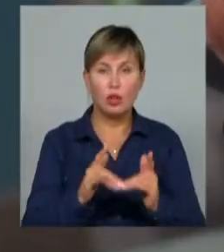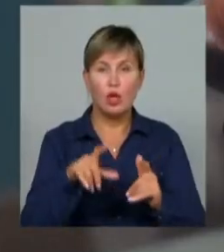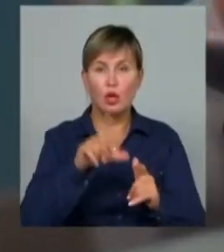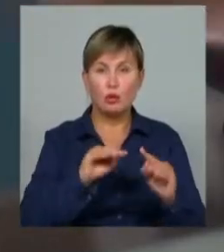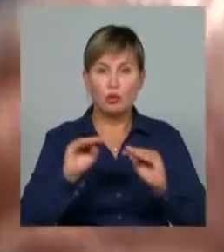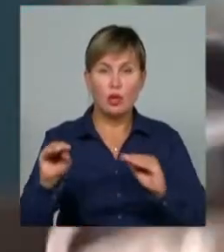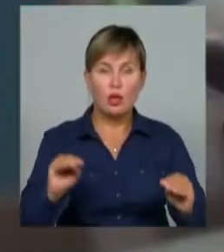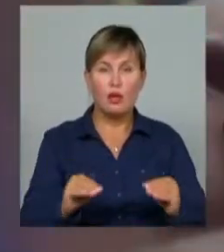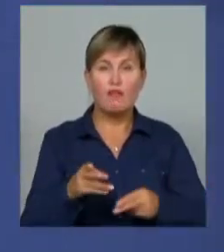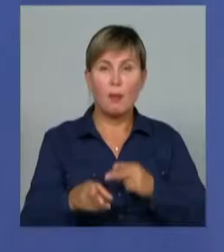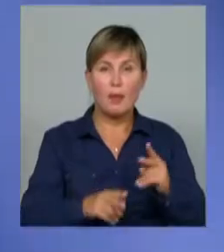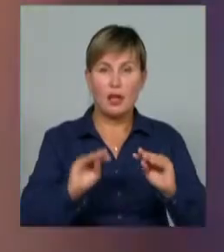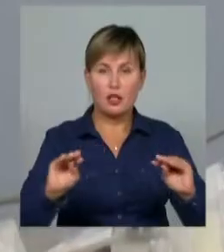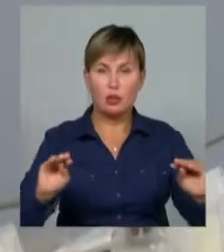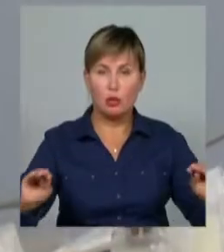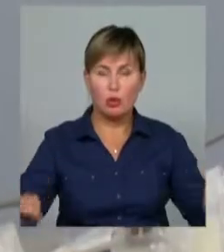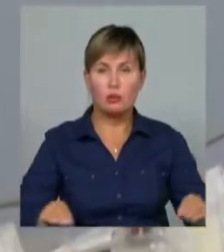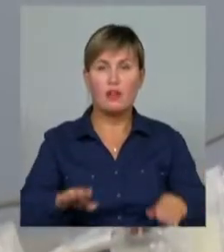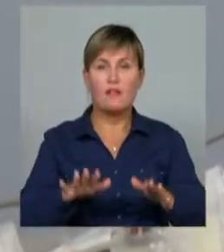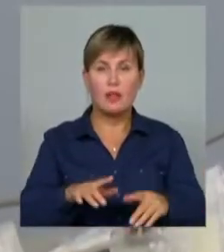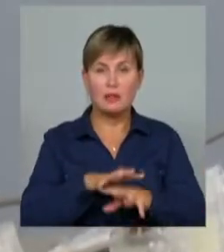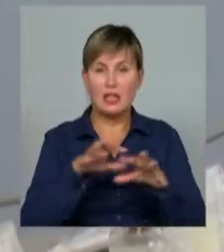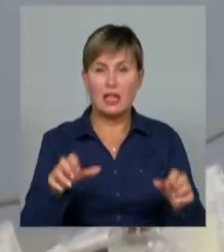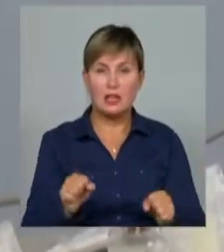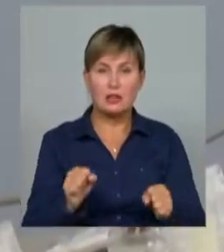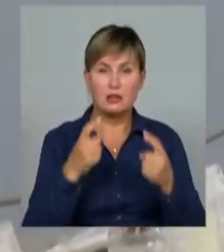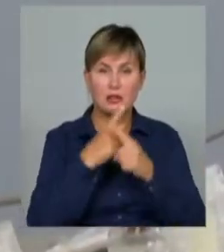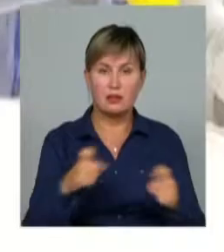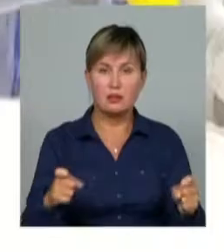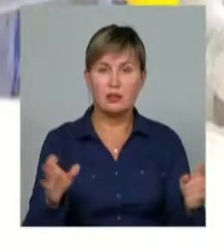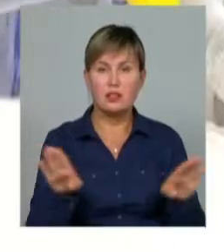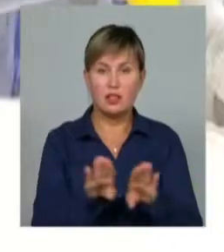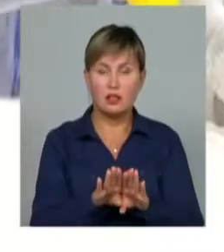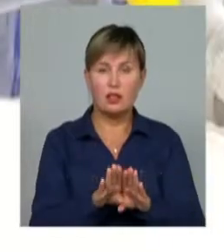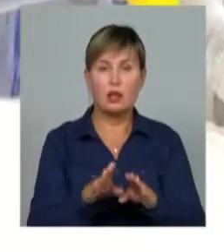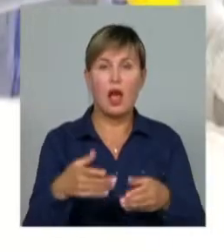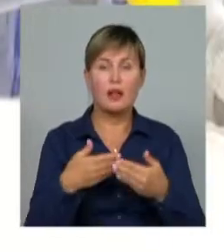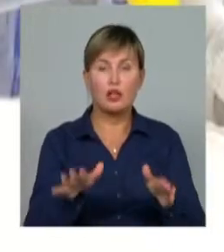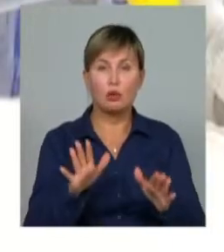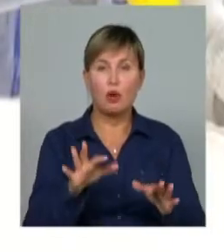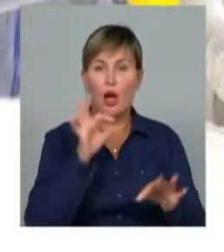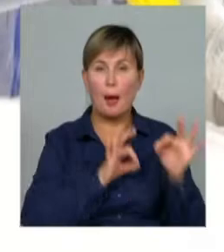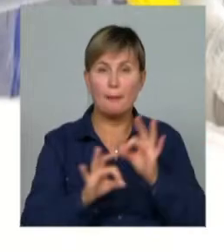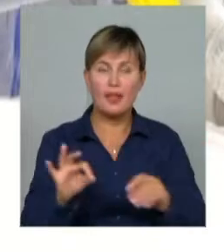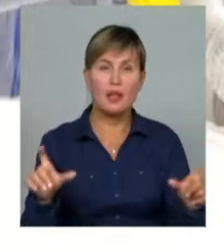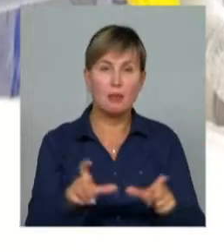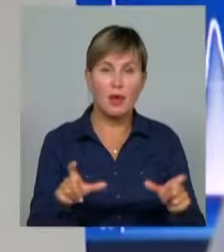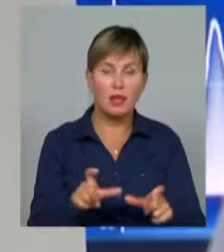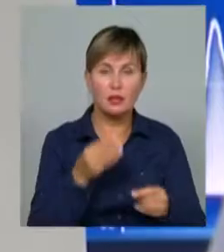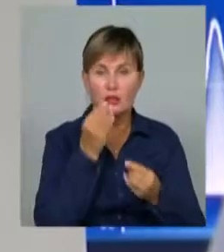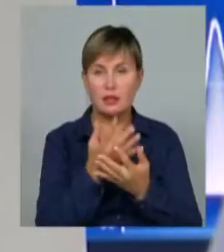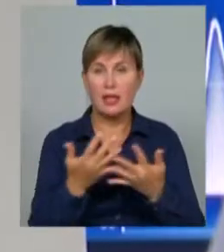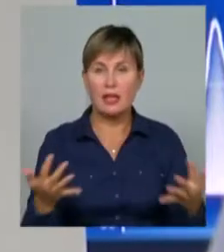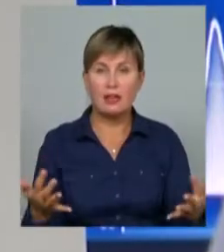в операционных. Местные власти ввели комендантский час. На острове открыты лишь аптеки и магазины с товарами первой